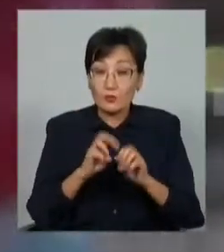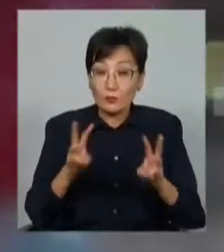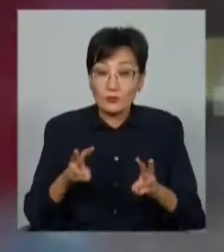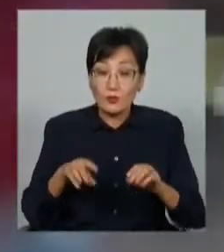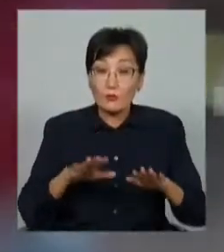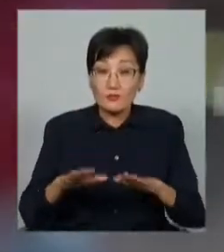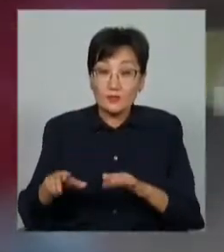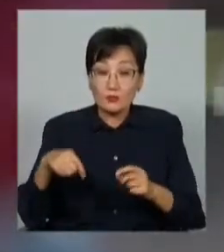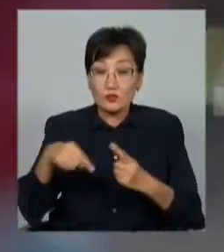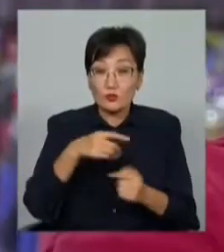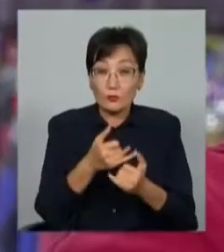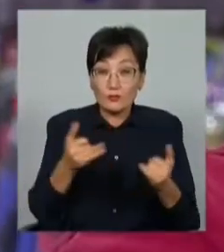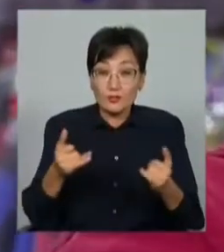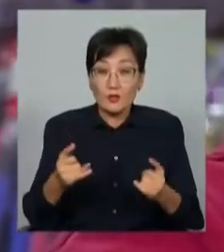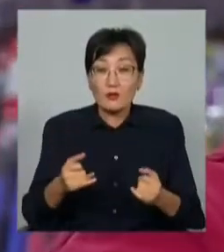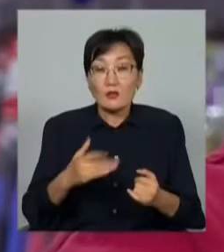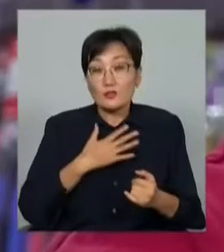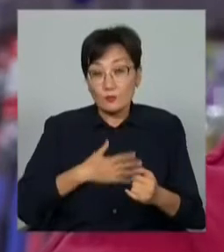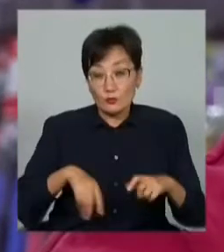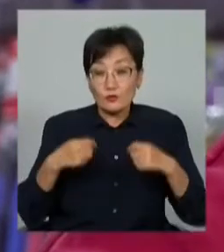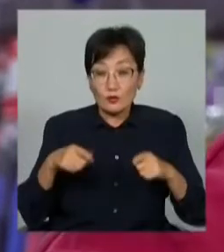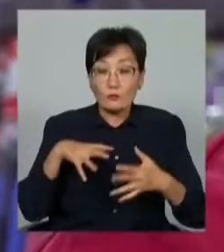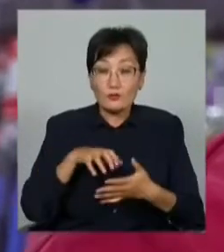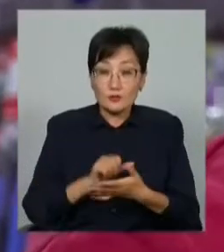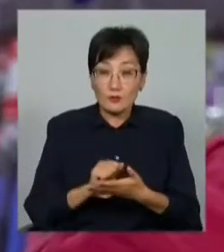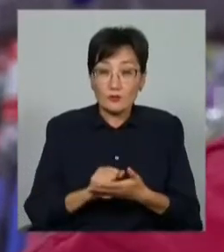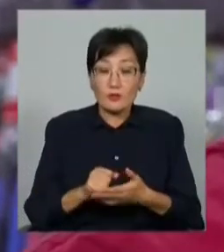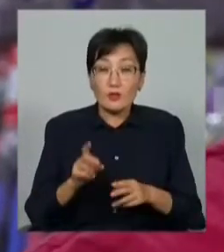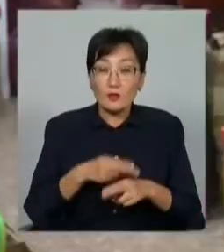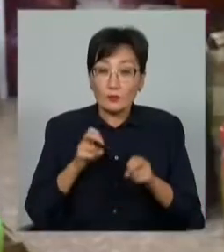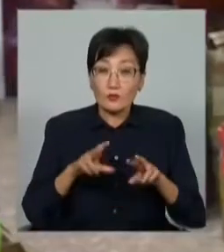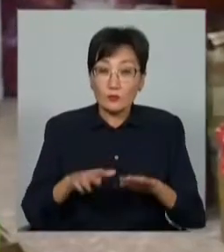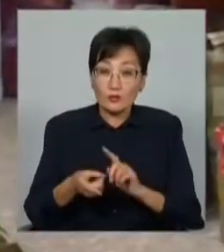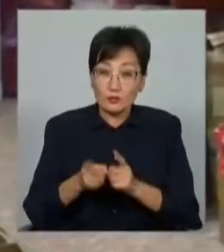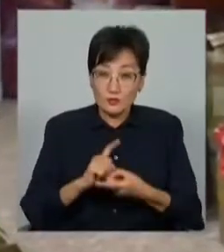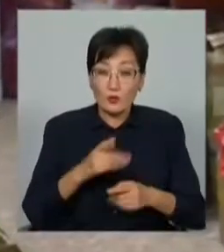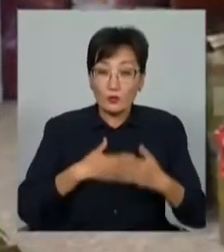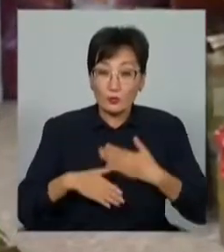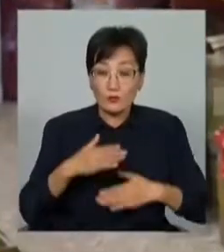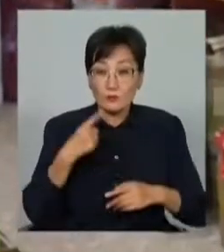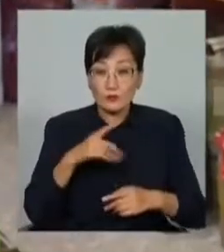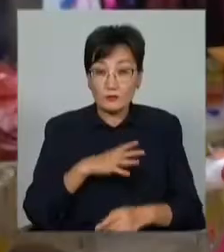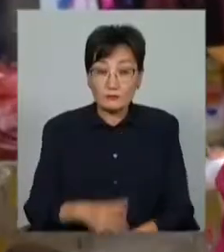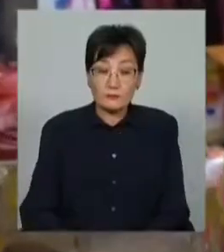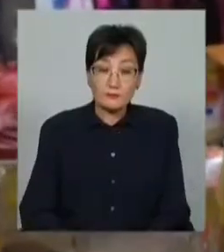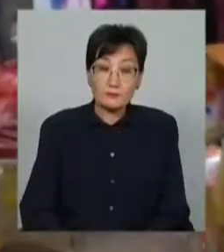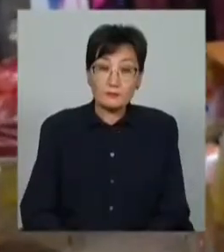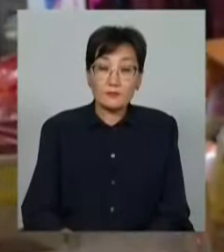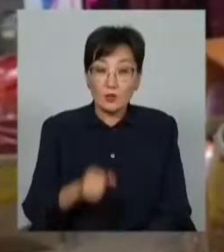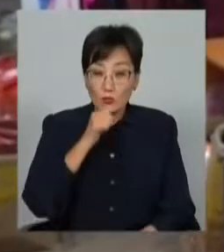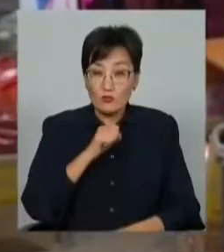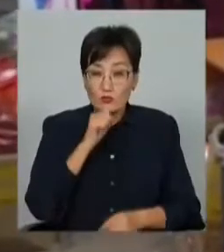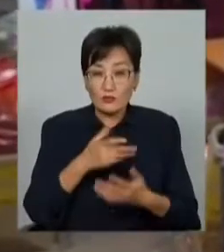қамтылған орынның кәсіпкерлер үшін алаңсыз сауда саттықпен айналысатын қауіпсіз мекенге айналғанын қуанышпен айтады. Қорлықта